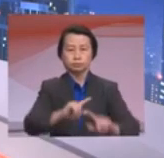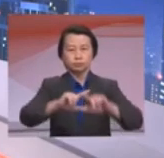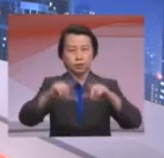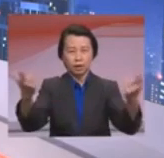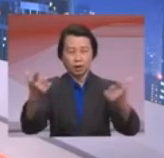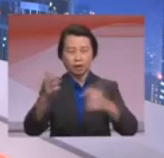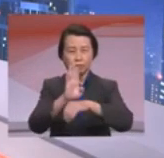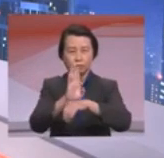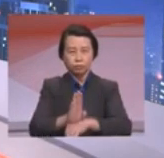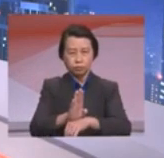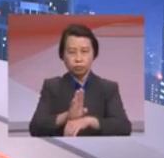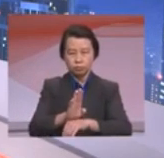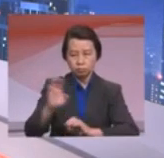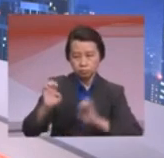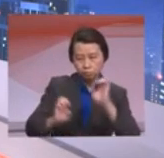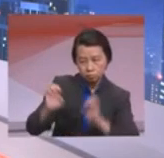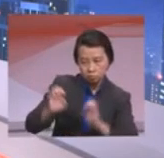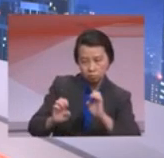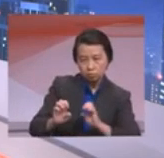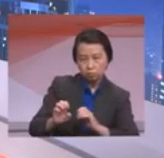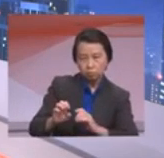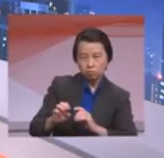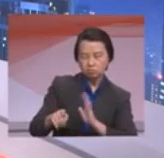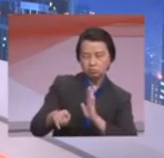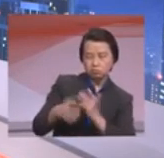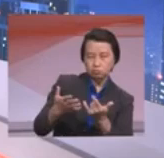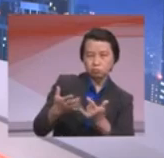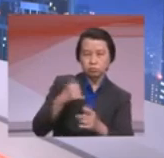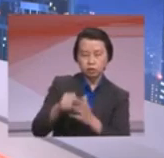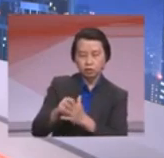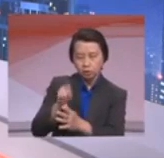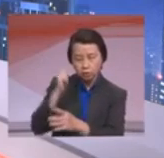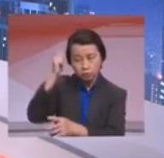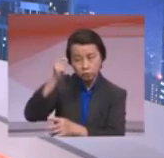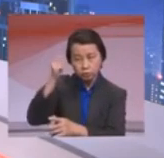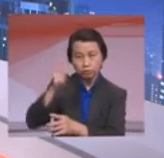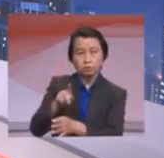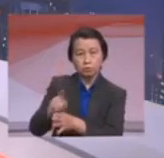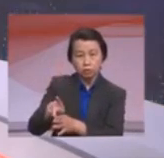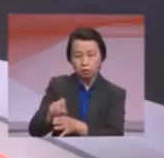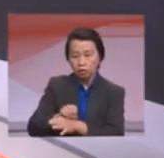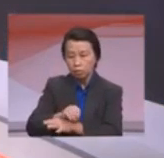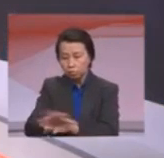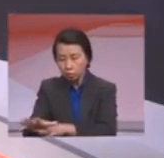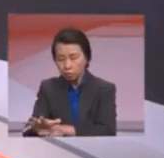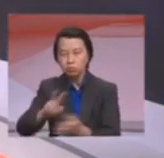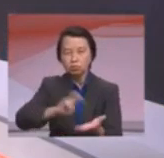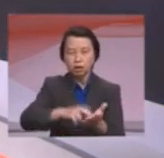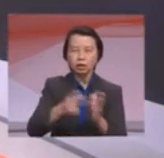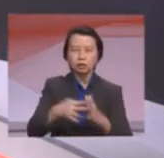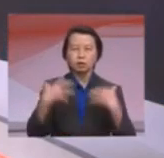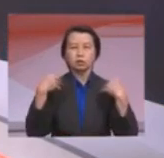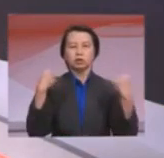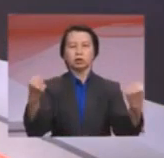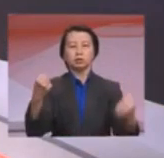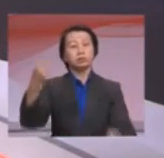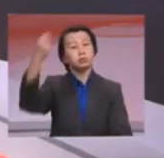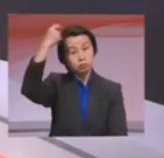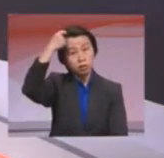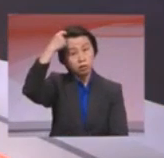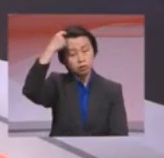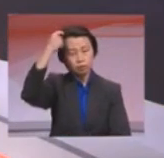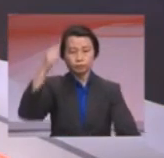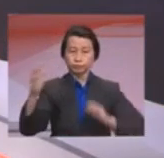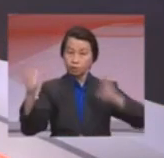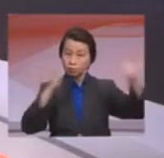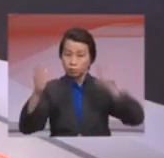Perbezaan budaya, penilaian yang subjektif dan teori profesional telah mempengaruhi takrifan kesihatan mental. Di